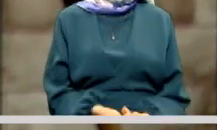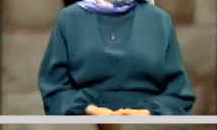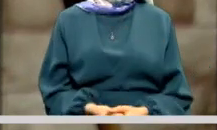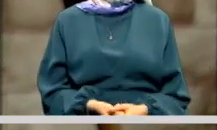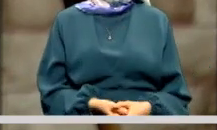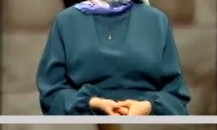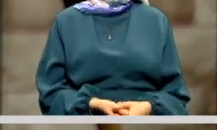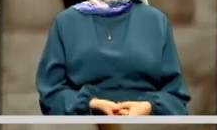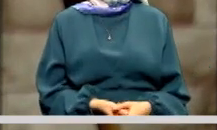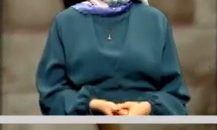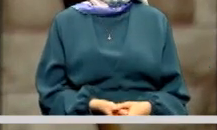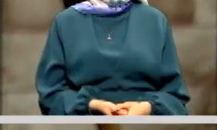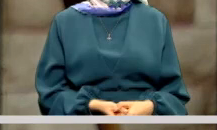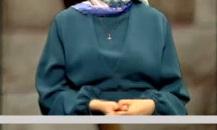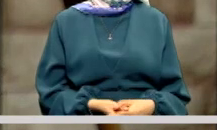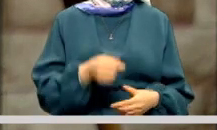Yani bu